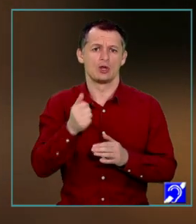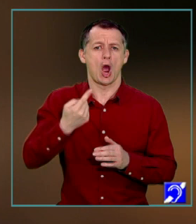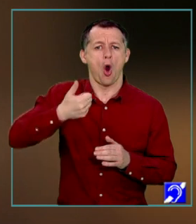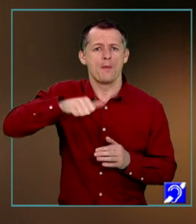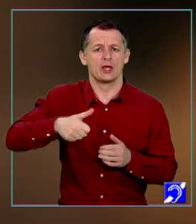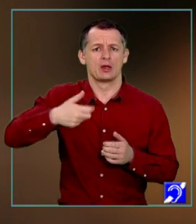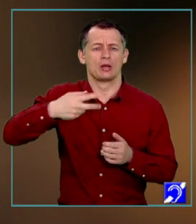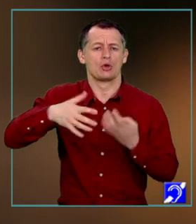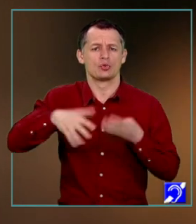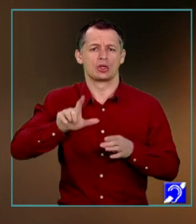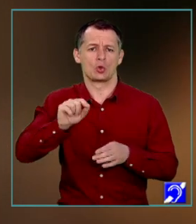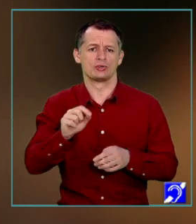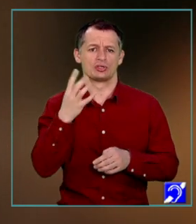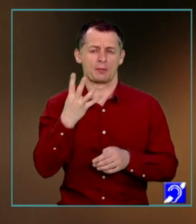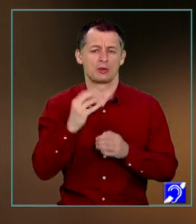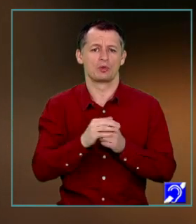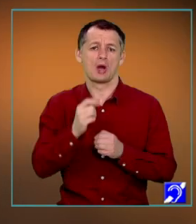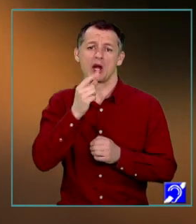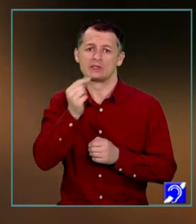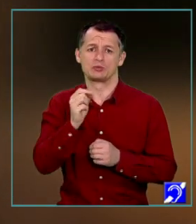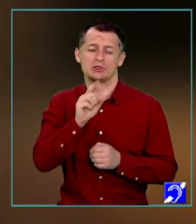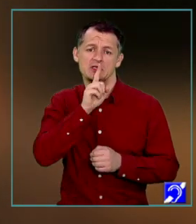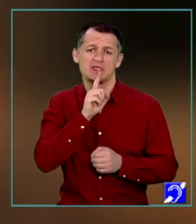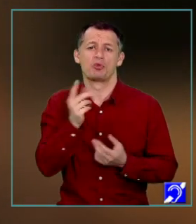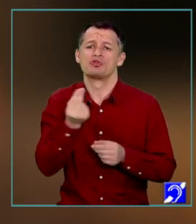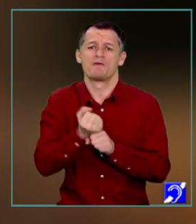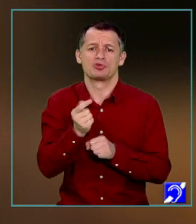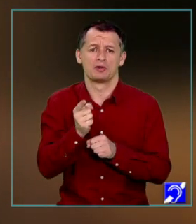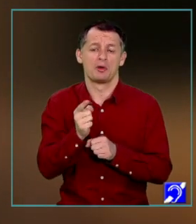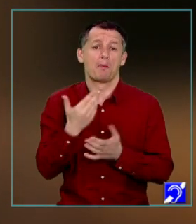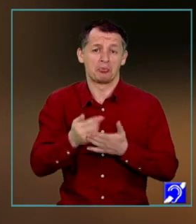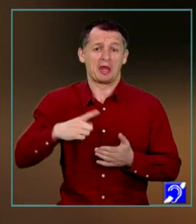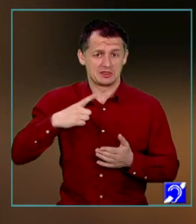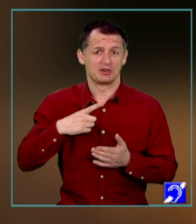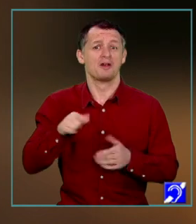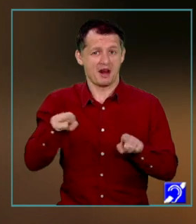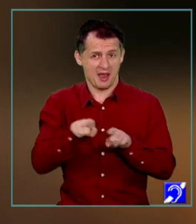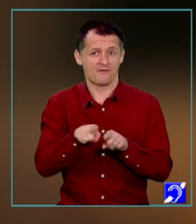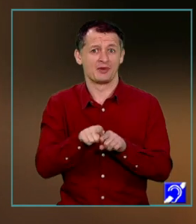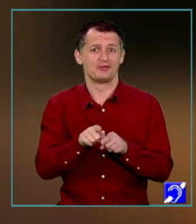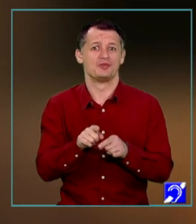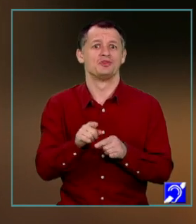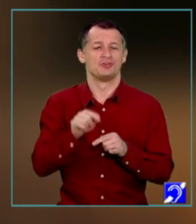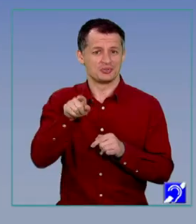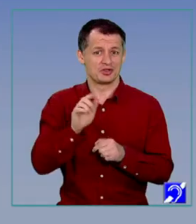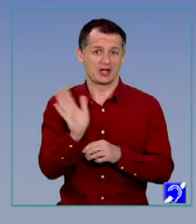face asta. A răspuns simplu și a rămas în istorie. Pentru că există. Așa și cu teleșcoala. Încercați-o. Poate e utilă.